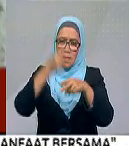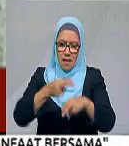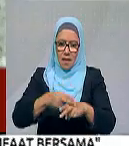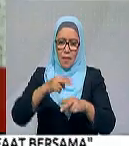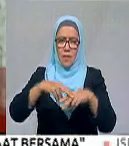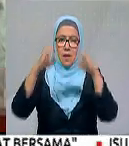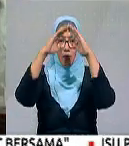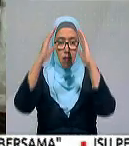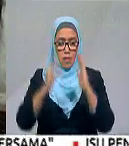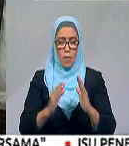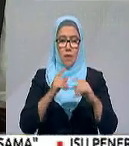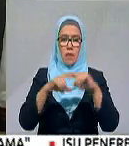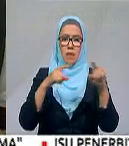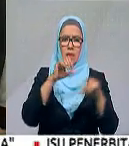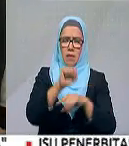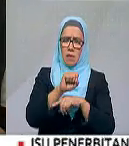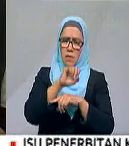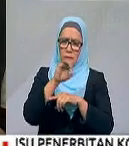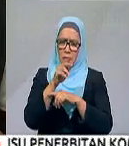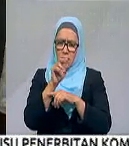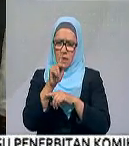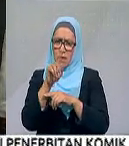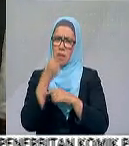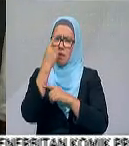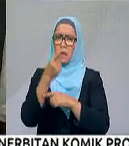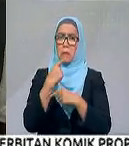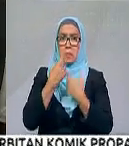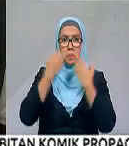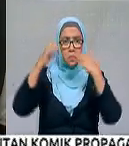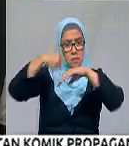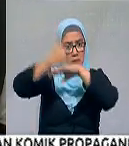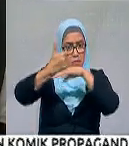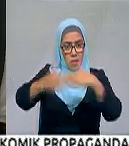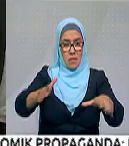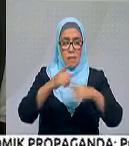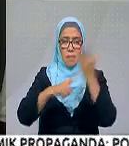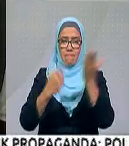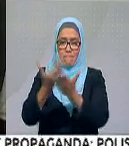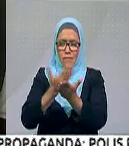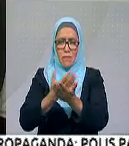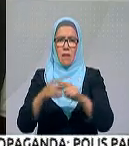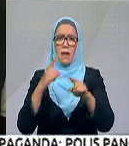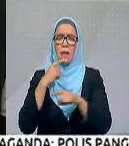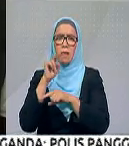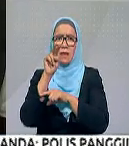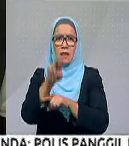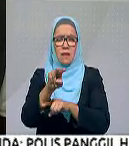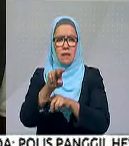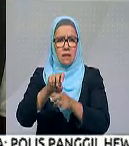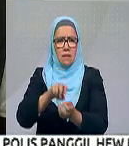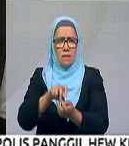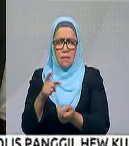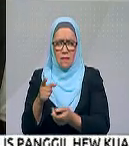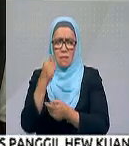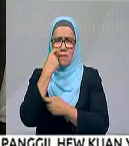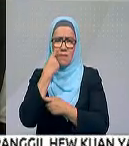dah establish. Tapi bila saya pergi, memang serba kekurangan. Mereka sekarang ni berteduh di